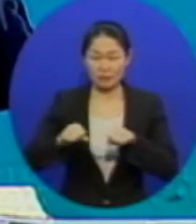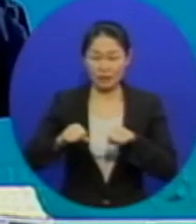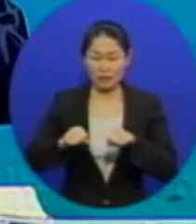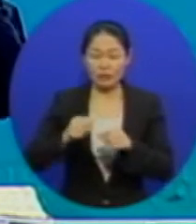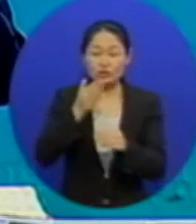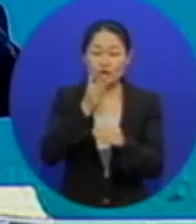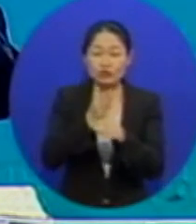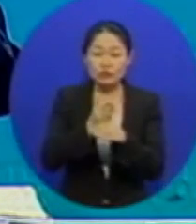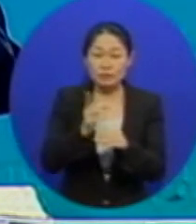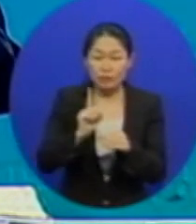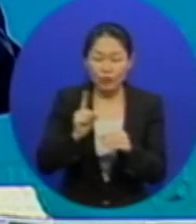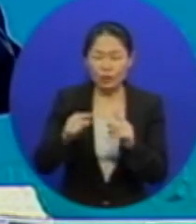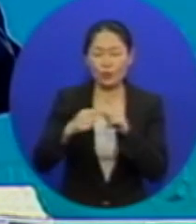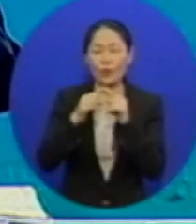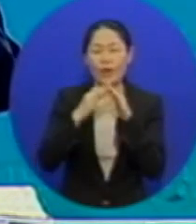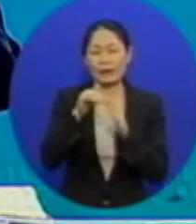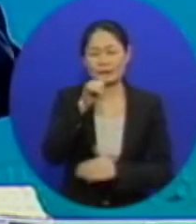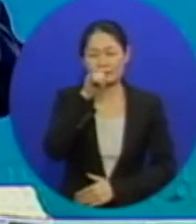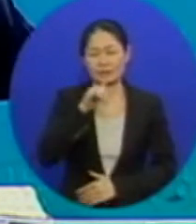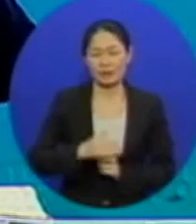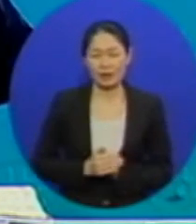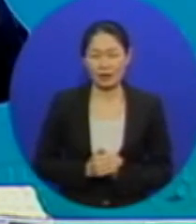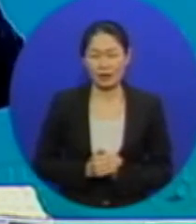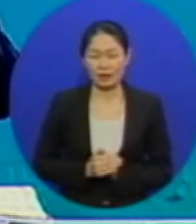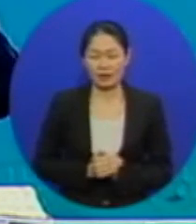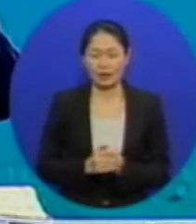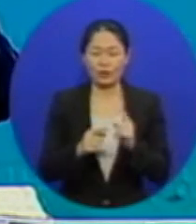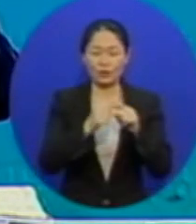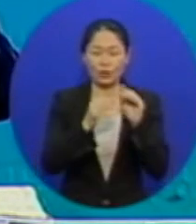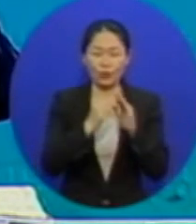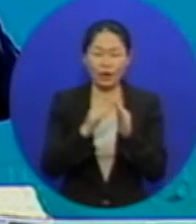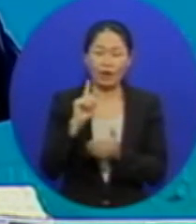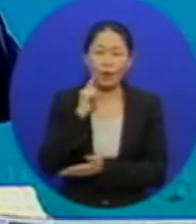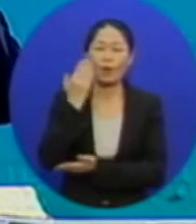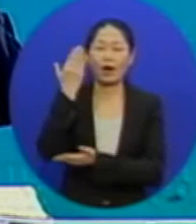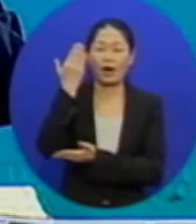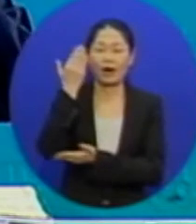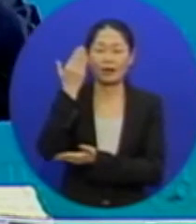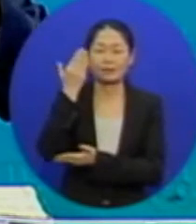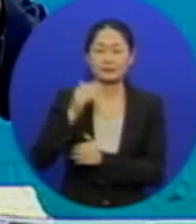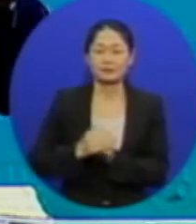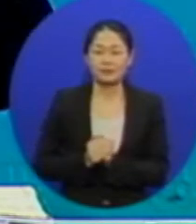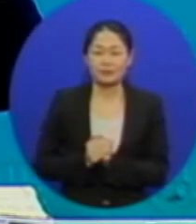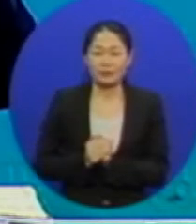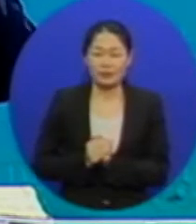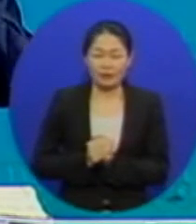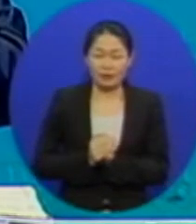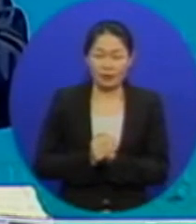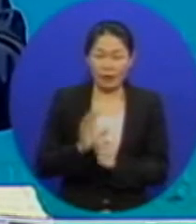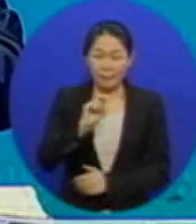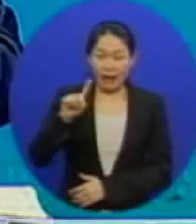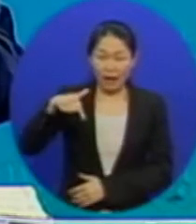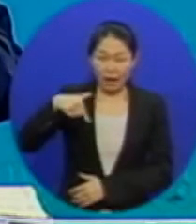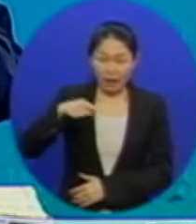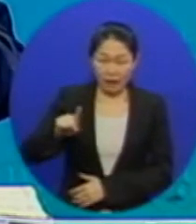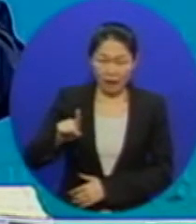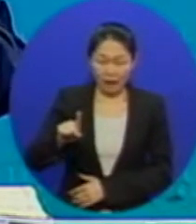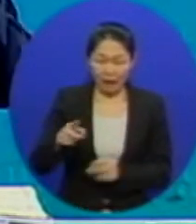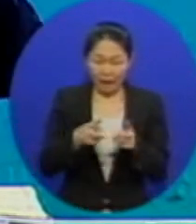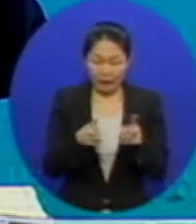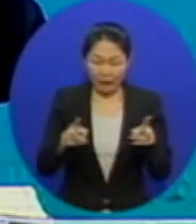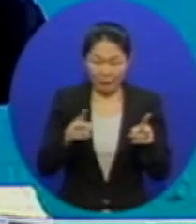중심의 교회가 있어요 이것이 교회의 영광입니다 마가 다락방에 성령이 마시고